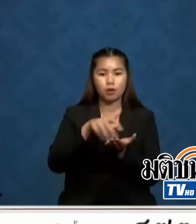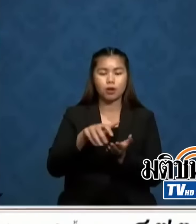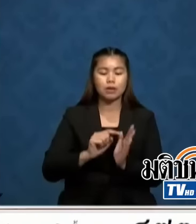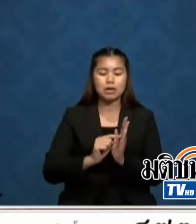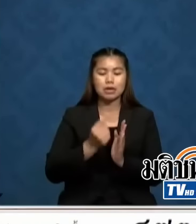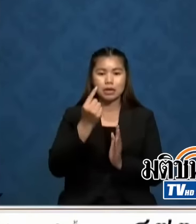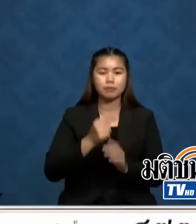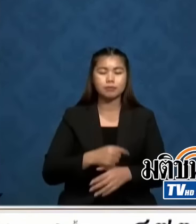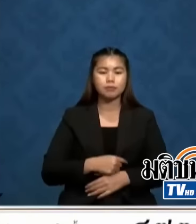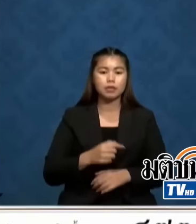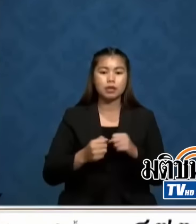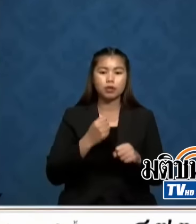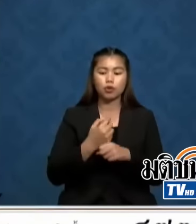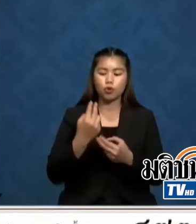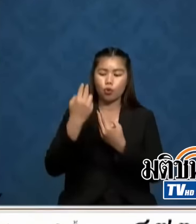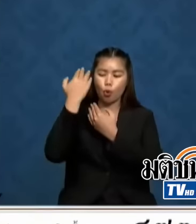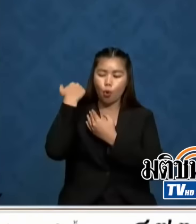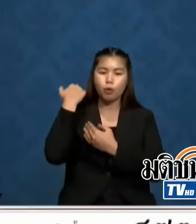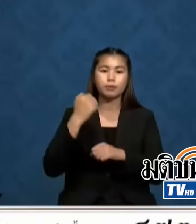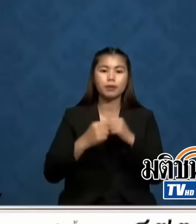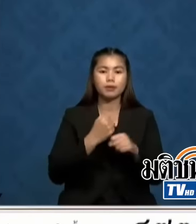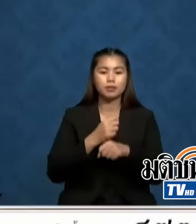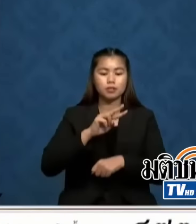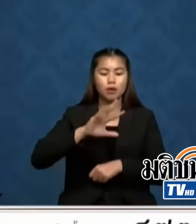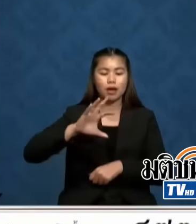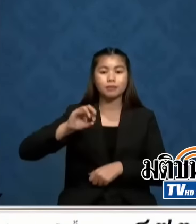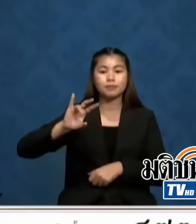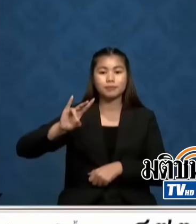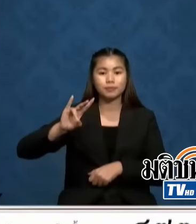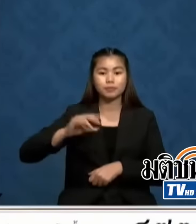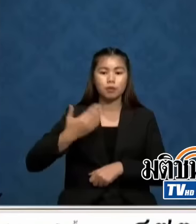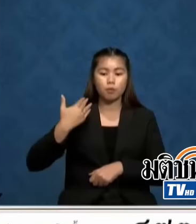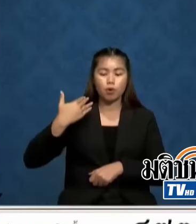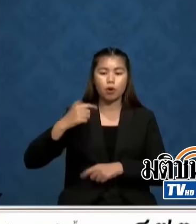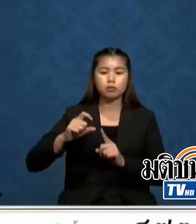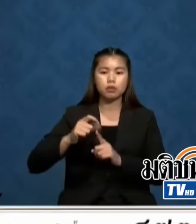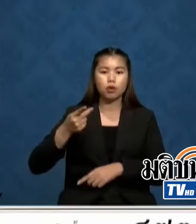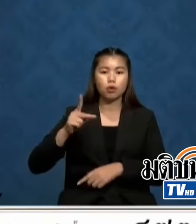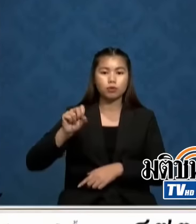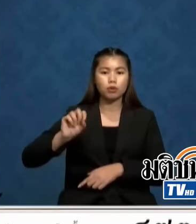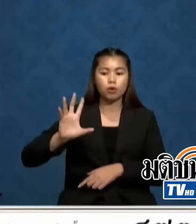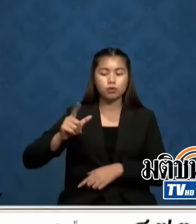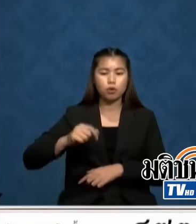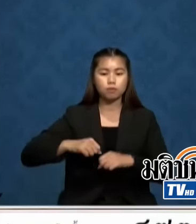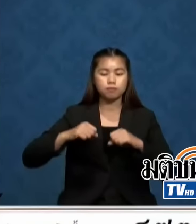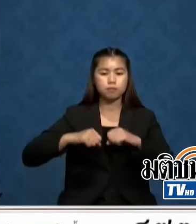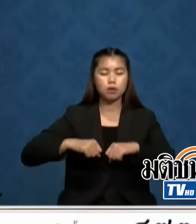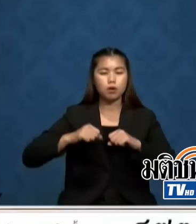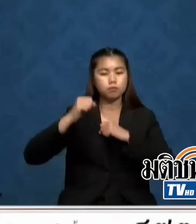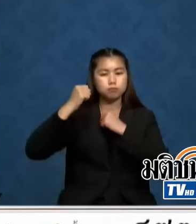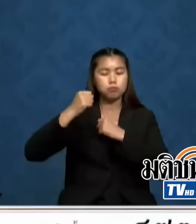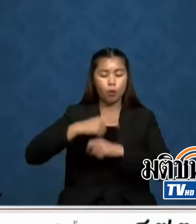สั่งตอนปี 57ใหม่ๆนะครับท่านประธานที่ทางคสชปฏิวัติ 22พฤษภาคม